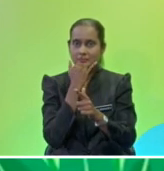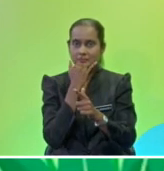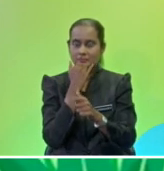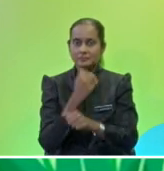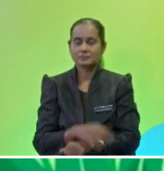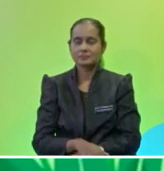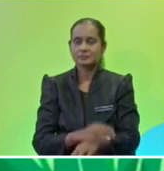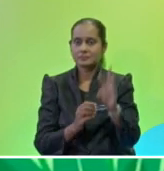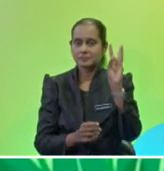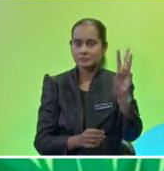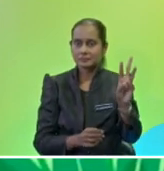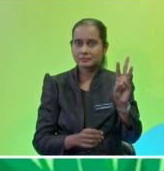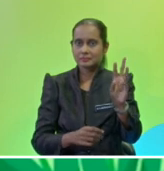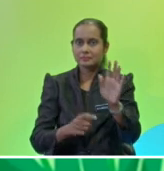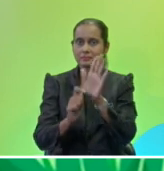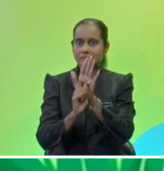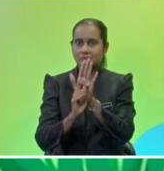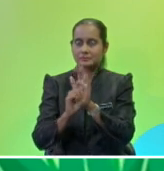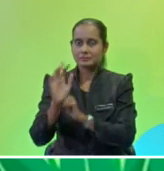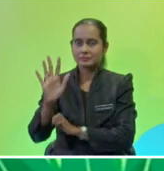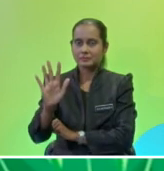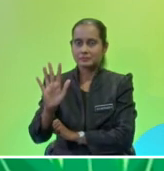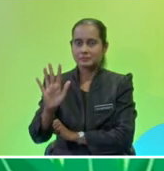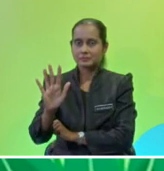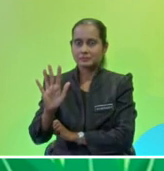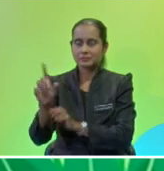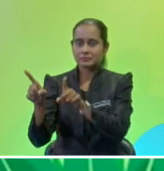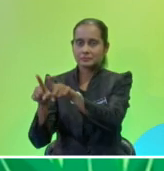6 + 5 =